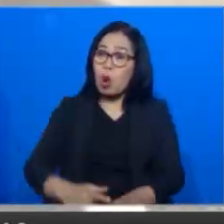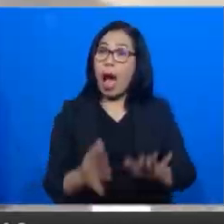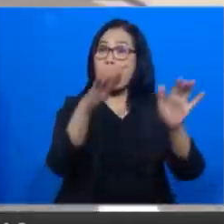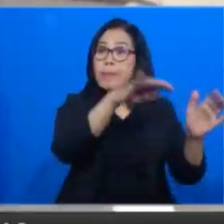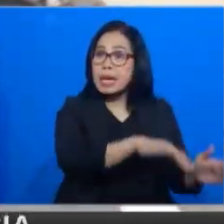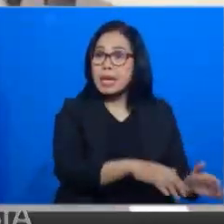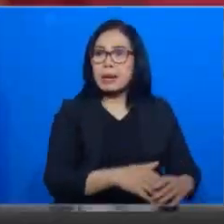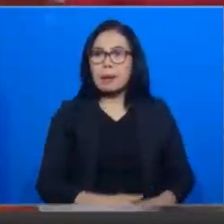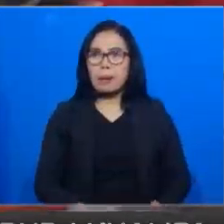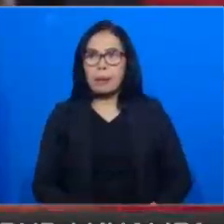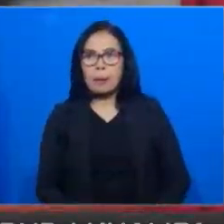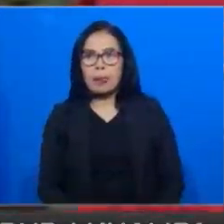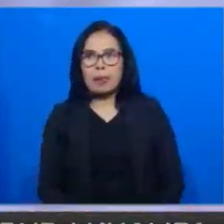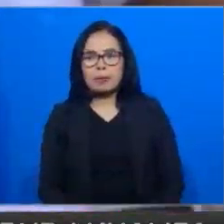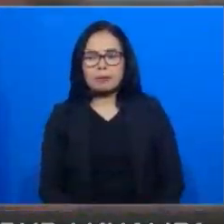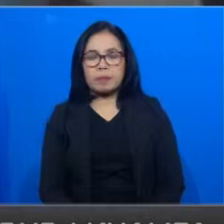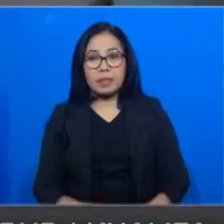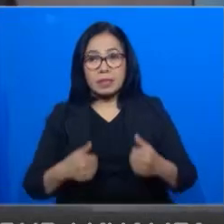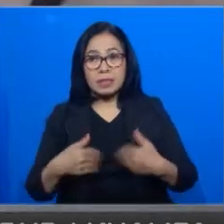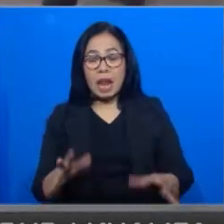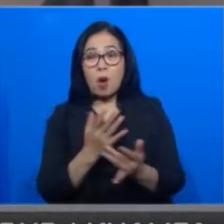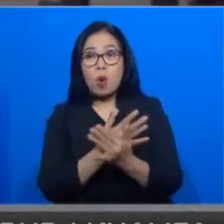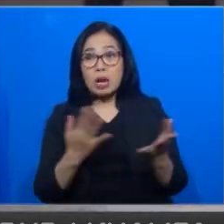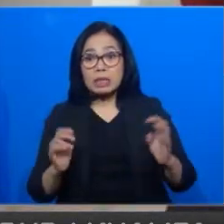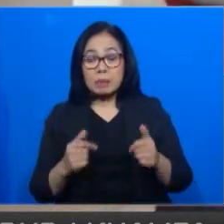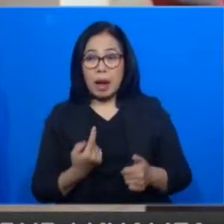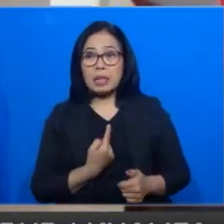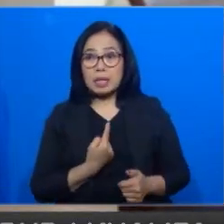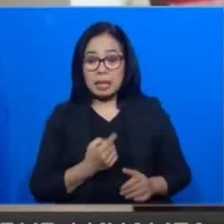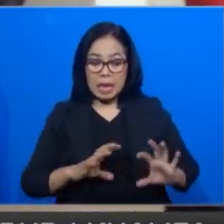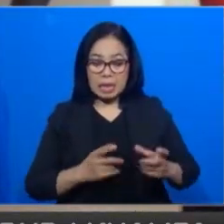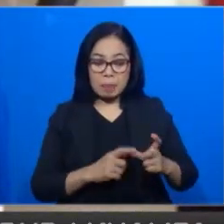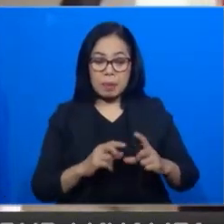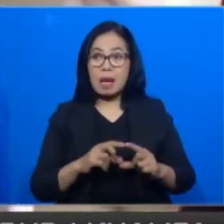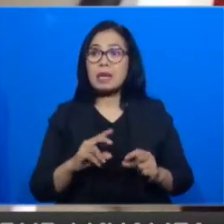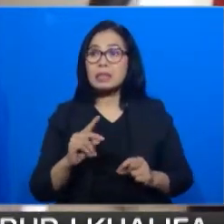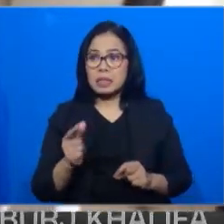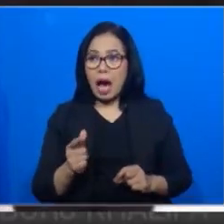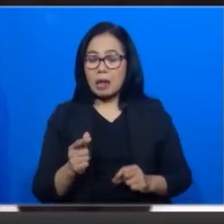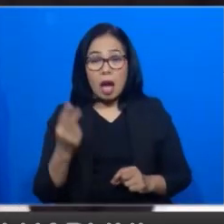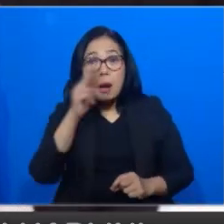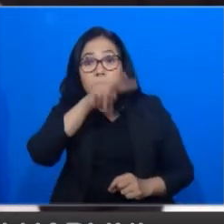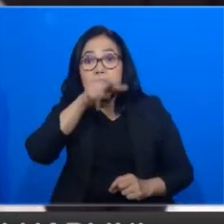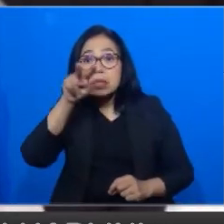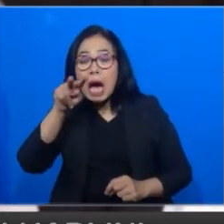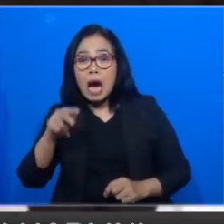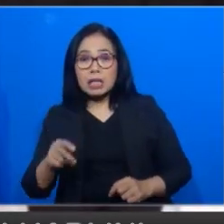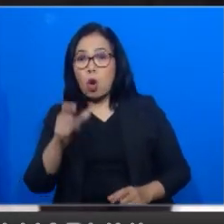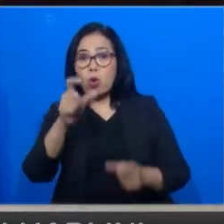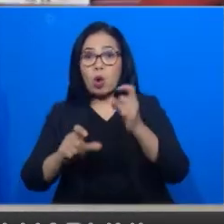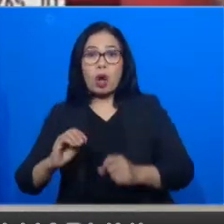tinggi. Setelah warga menyelamatkan diri, tim SAR melakukan penyisiran guna mencari korban luka maupun